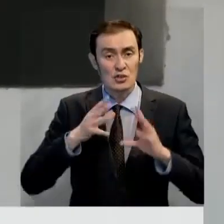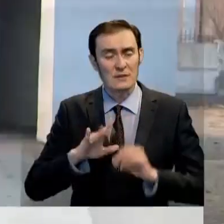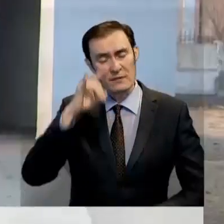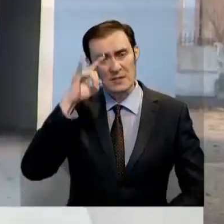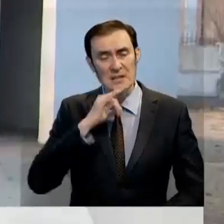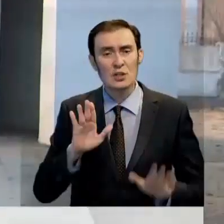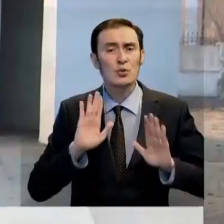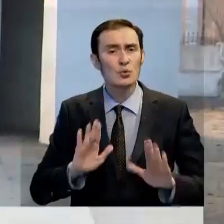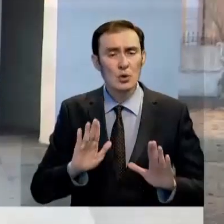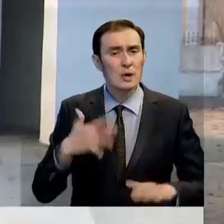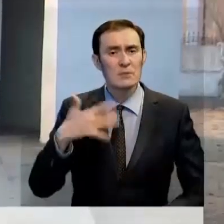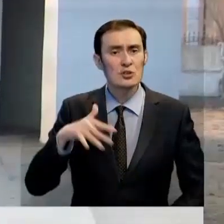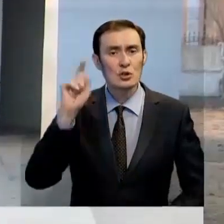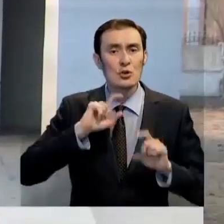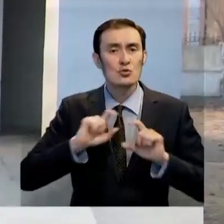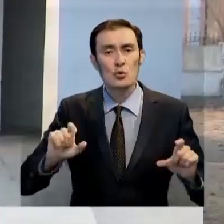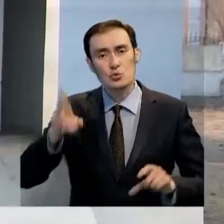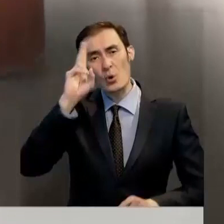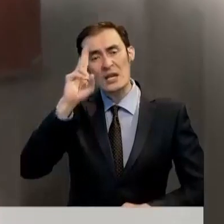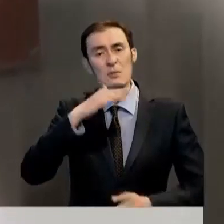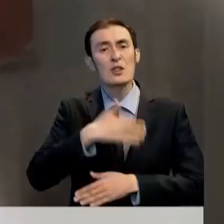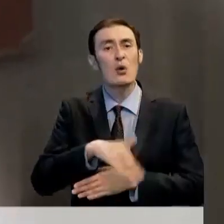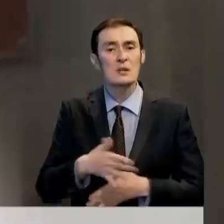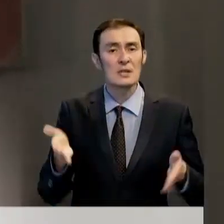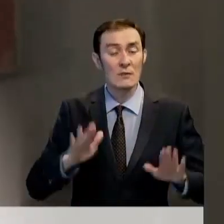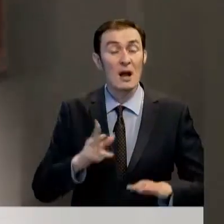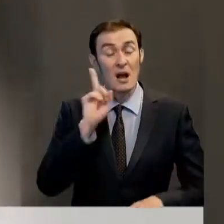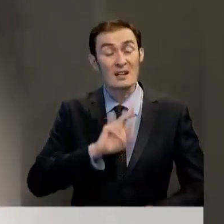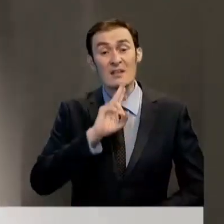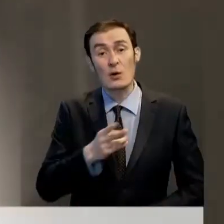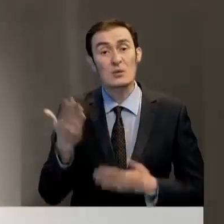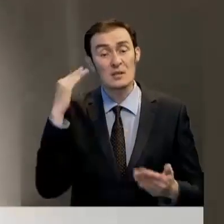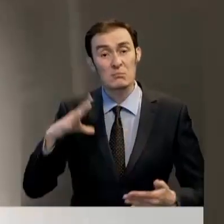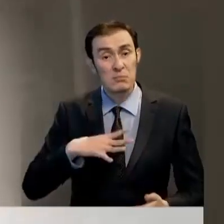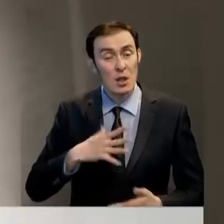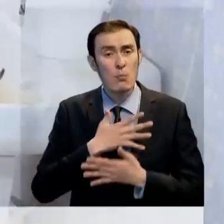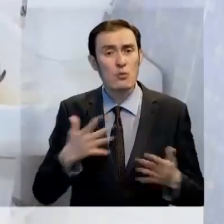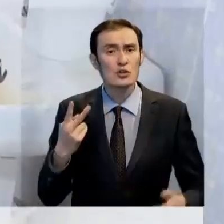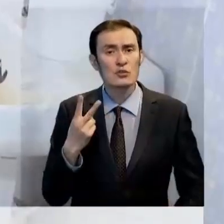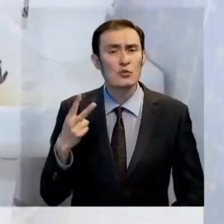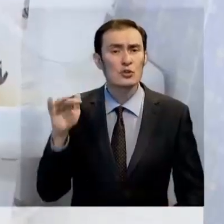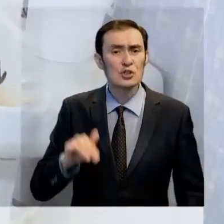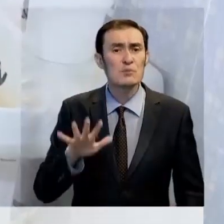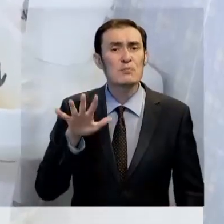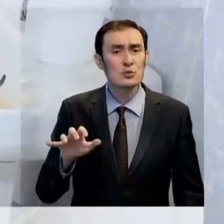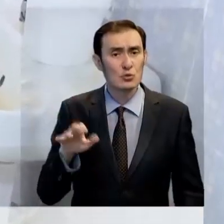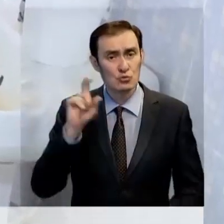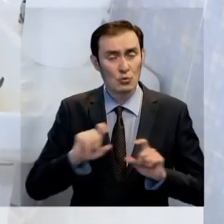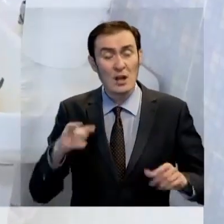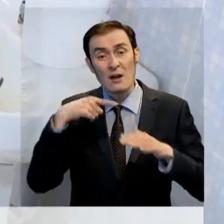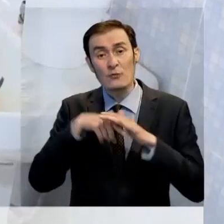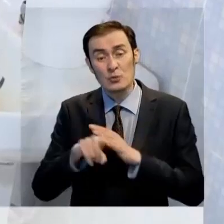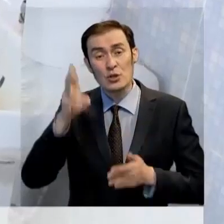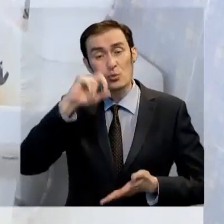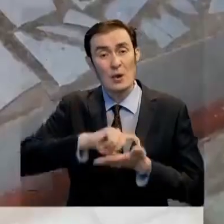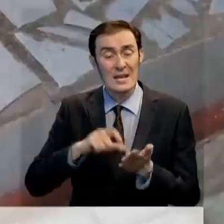Казахстане осталось всего 50 школ с туалетами на улице, хотя 2 года назад их насчитывалось больше 2500. Внутренние